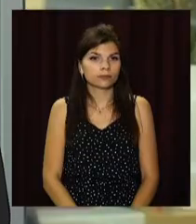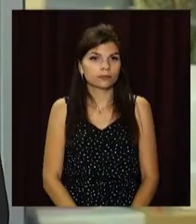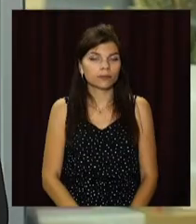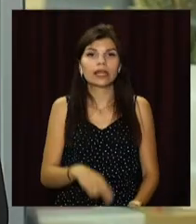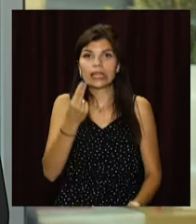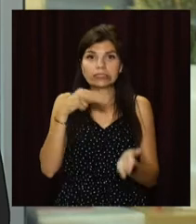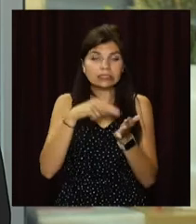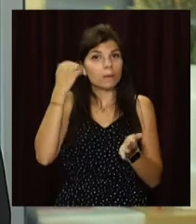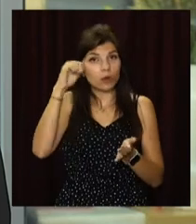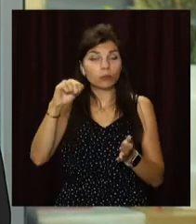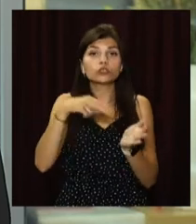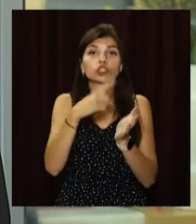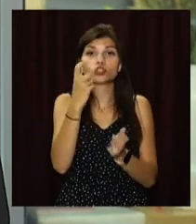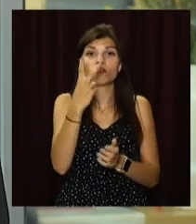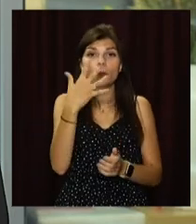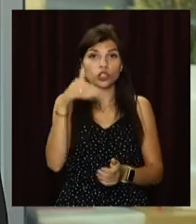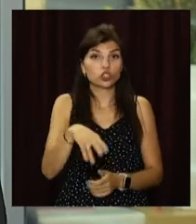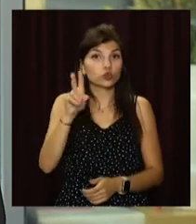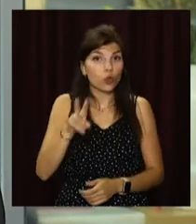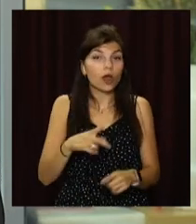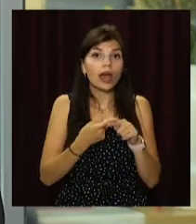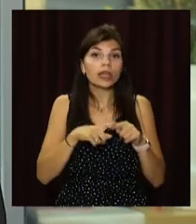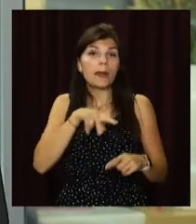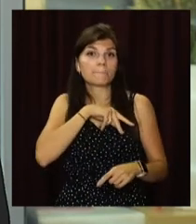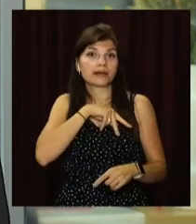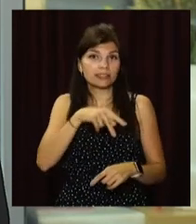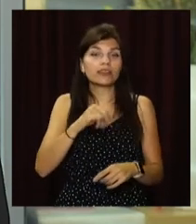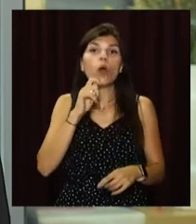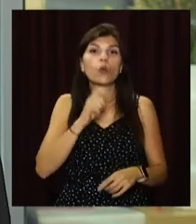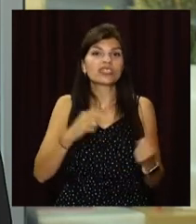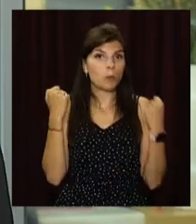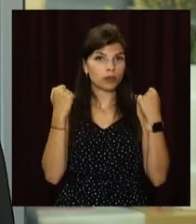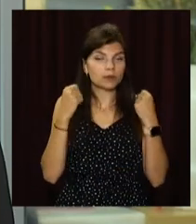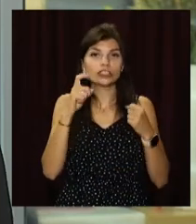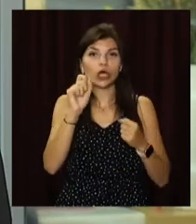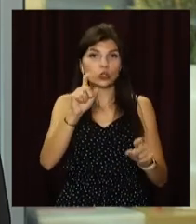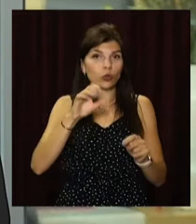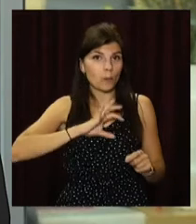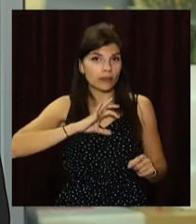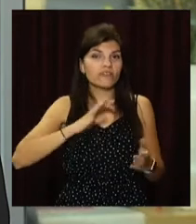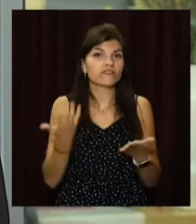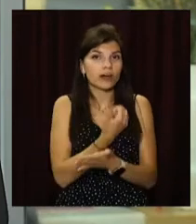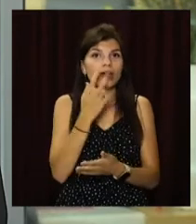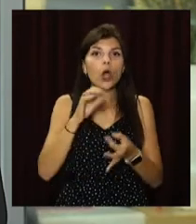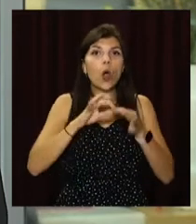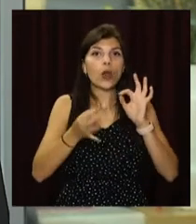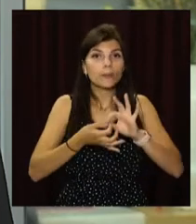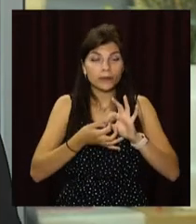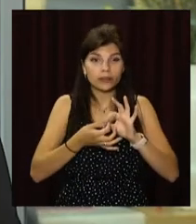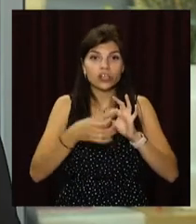Ціна перемоги – 125 тисяч доларів. Це призові для українських спортсменів за золоту медаль, завойовану на